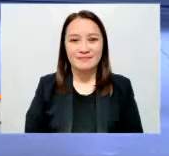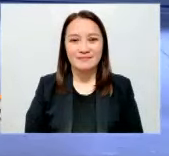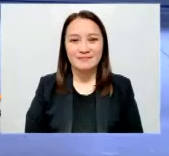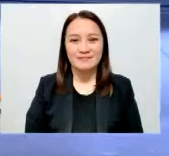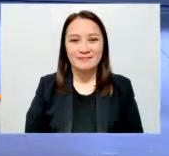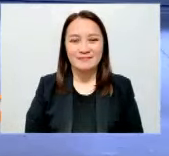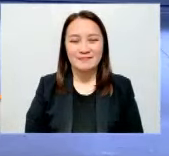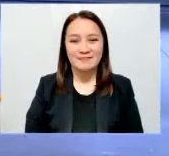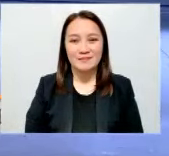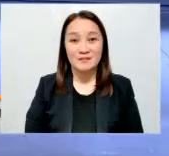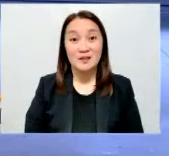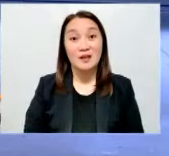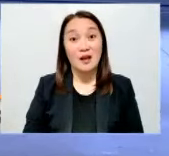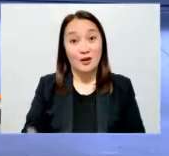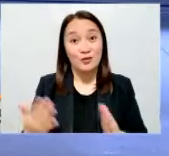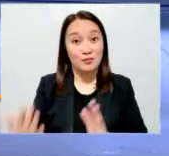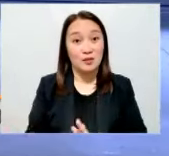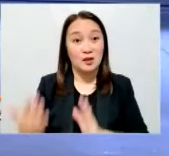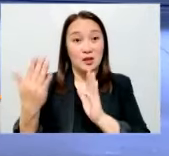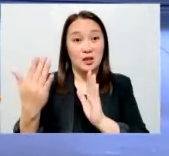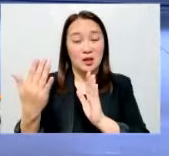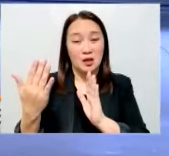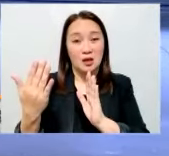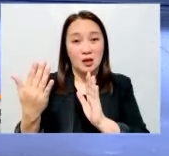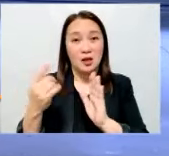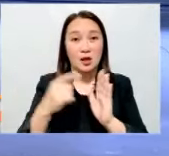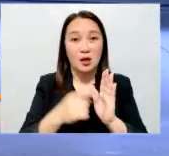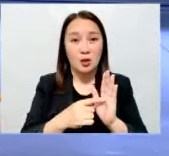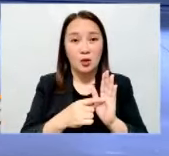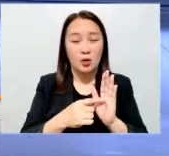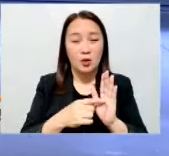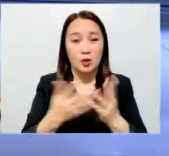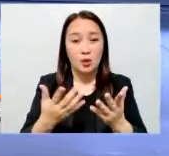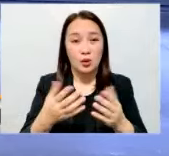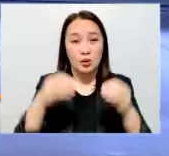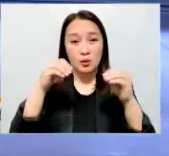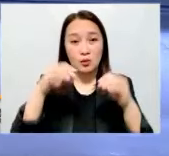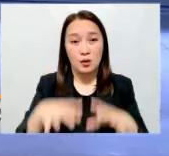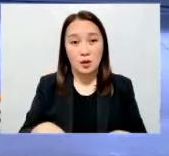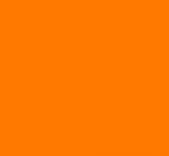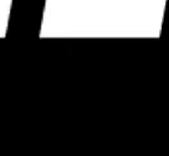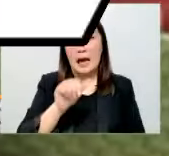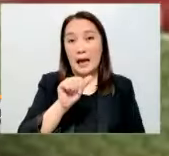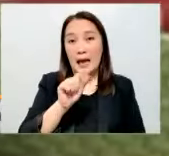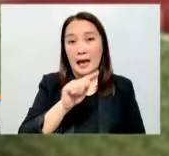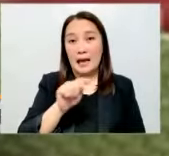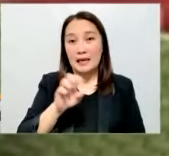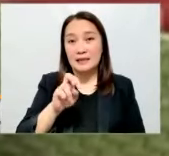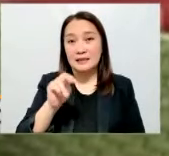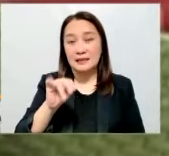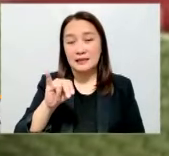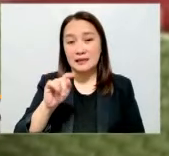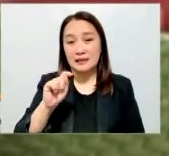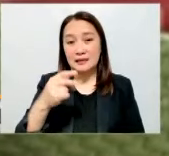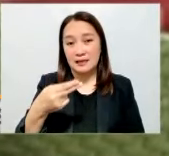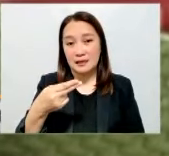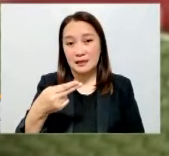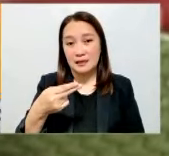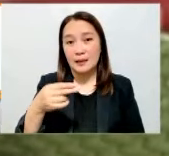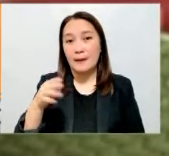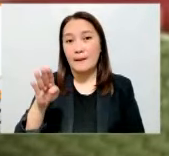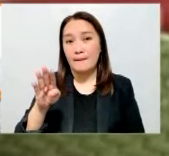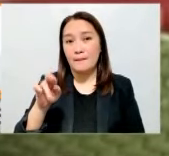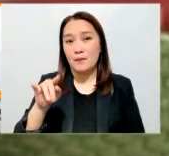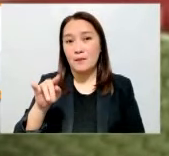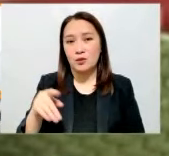lumantad na ang napaulat na nawawalang aktres na si Azenith Briones. Saan pa rin ako dahil nasa sasakyan